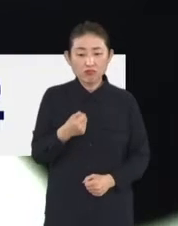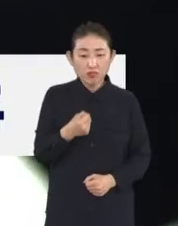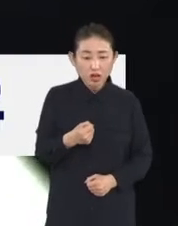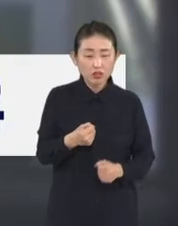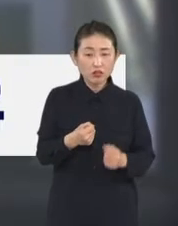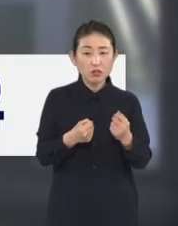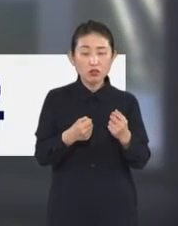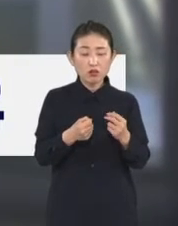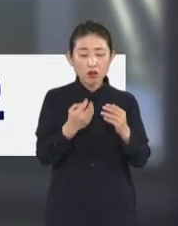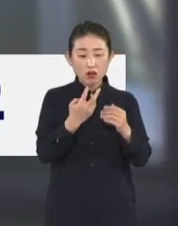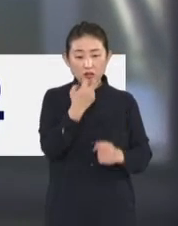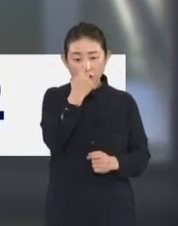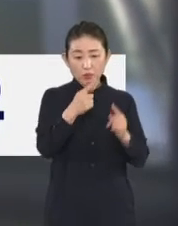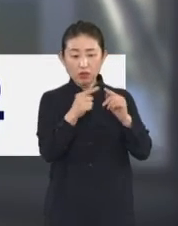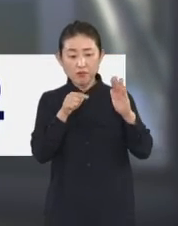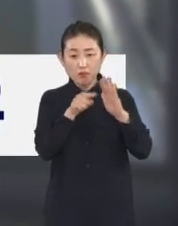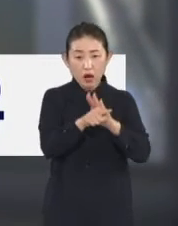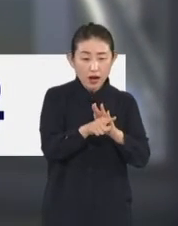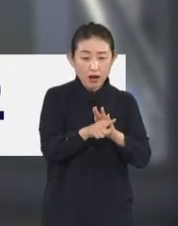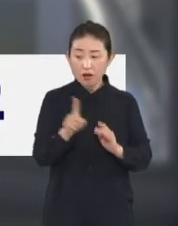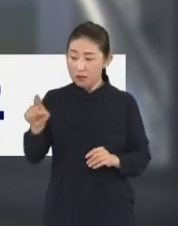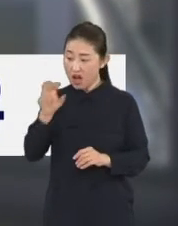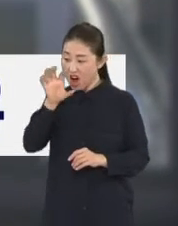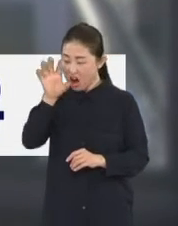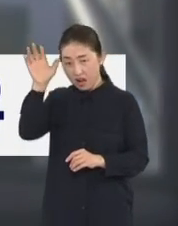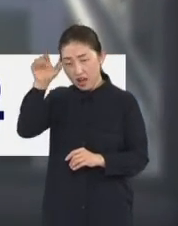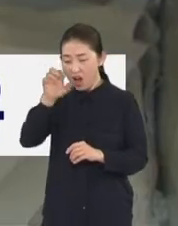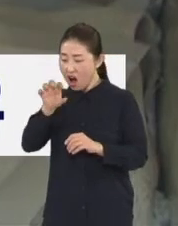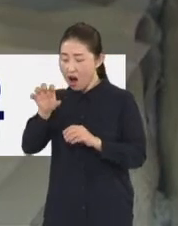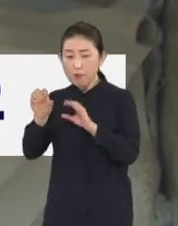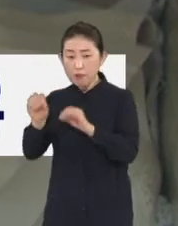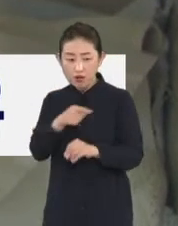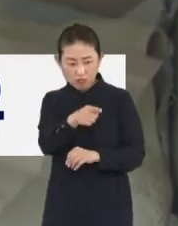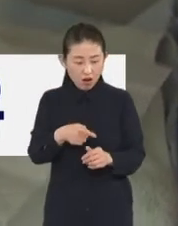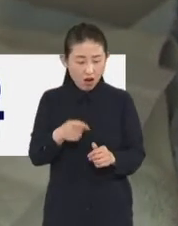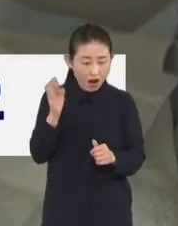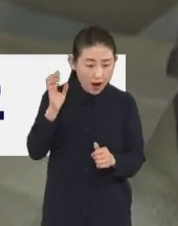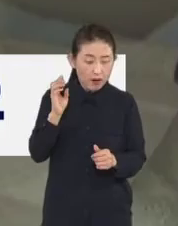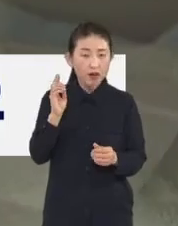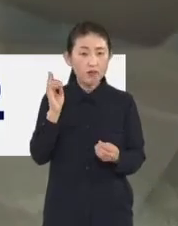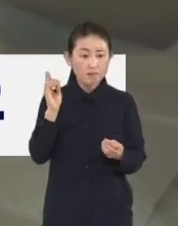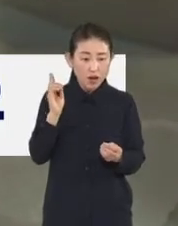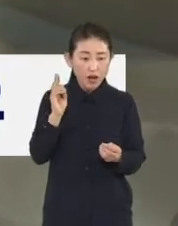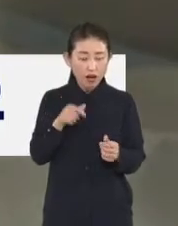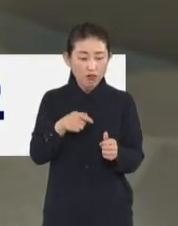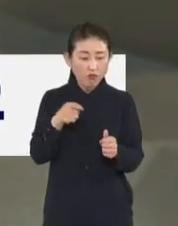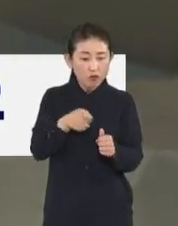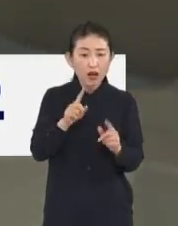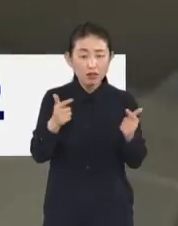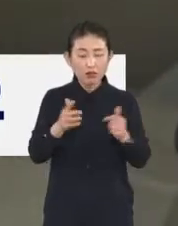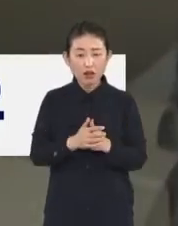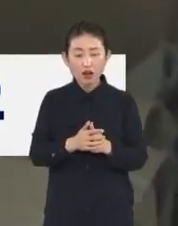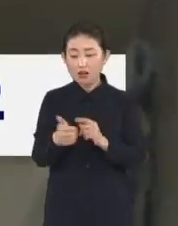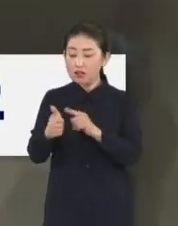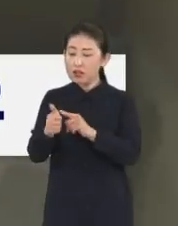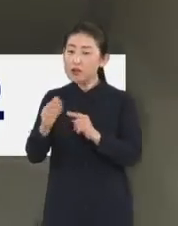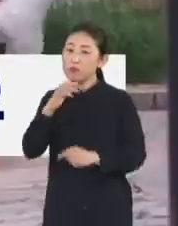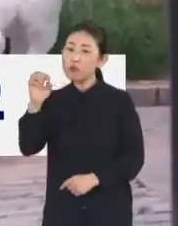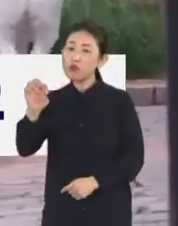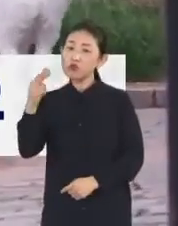50대 경비원에게 찾아가 한번만 더 개가 짖으면 가만두지 않겠다고 협박한 혐의로 기소된 42살